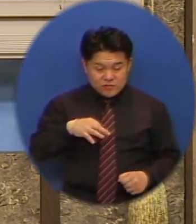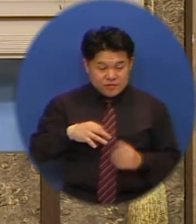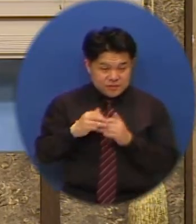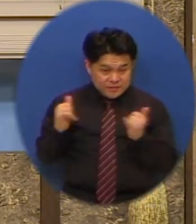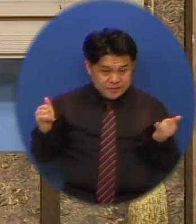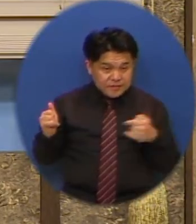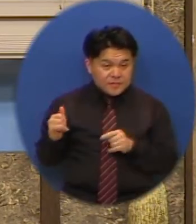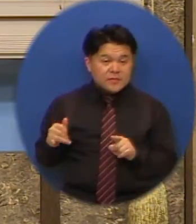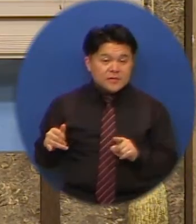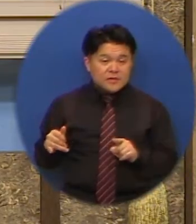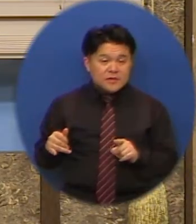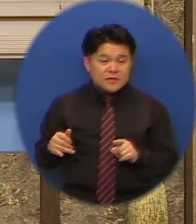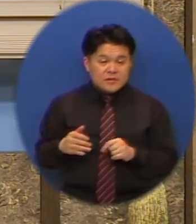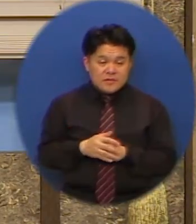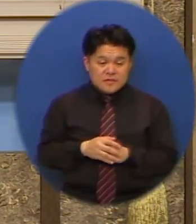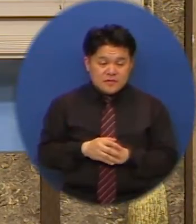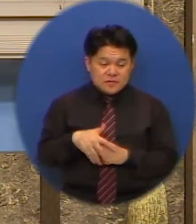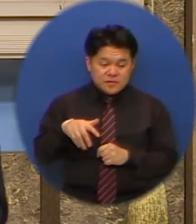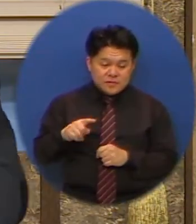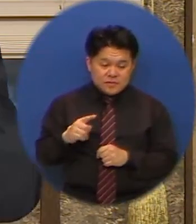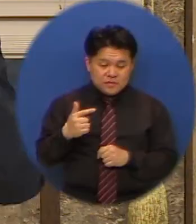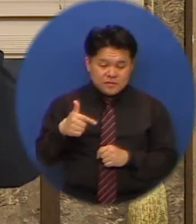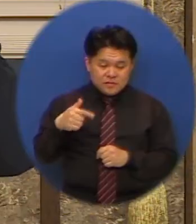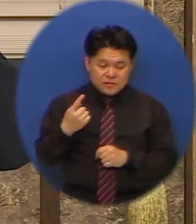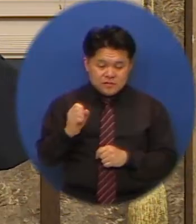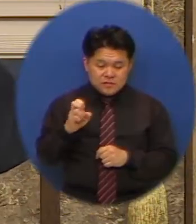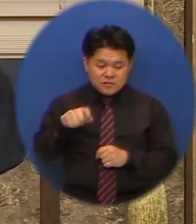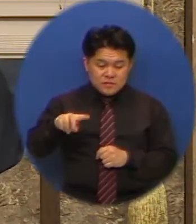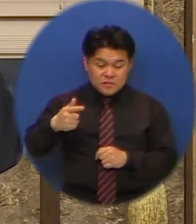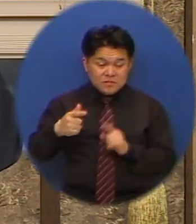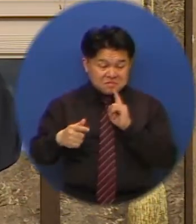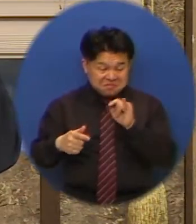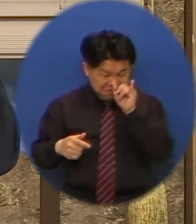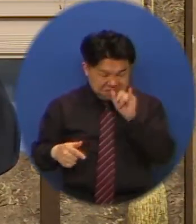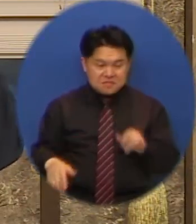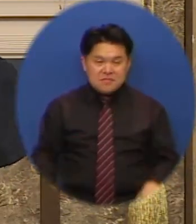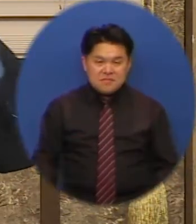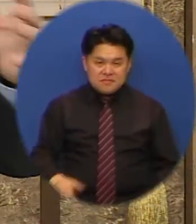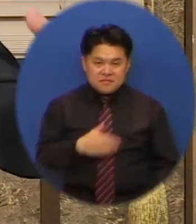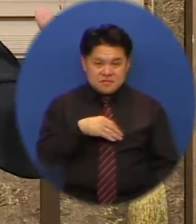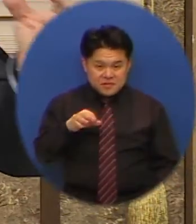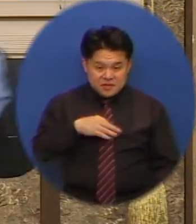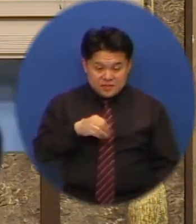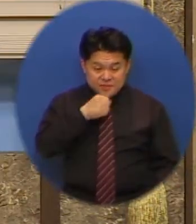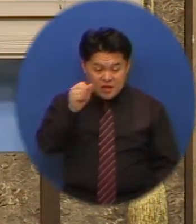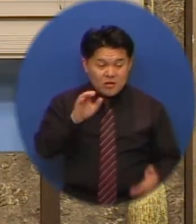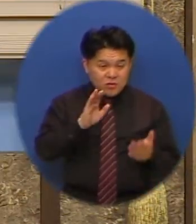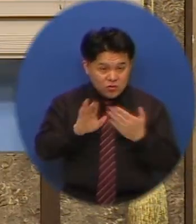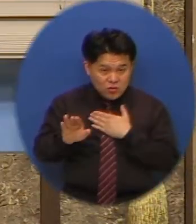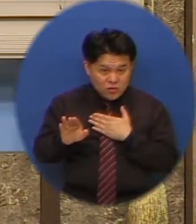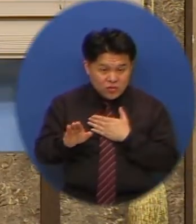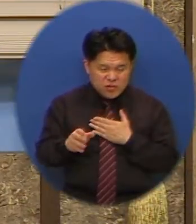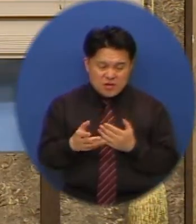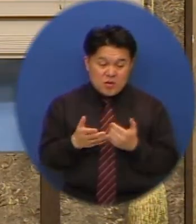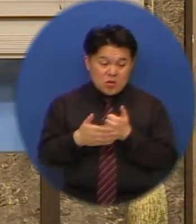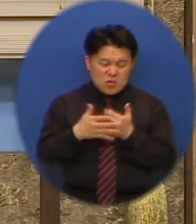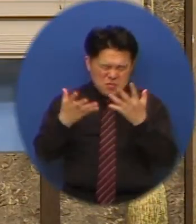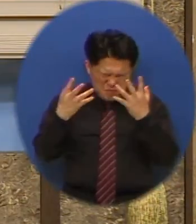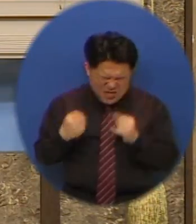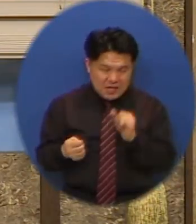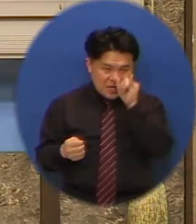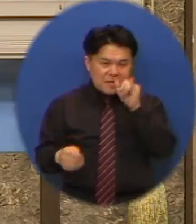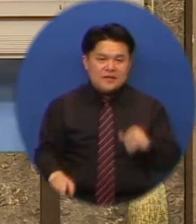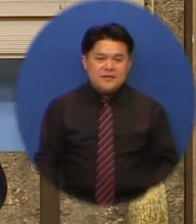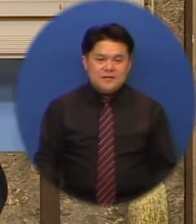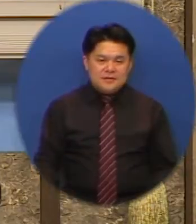수급자가 되면은 준공무원이라 그러거든요. 네. 기초생활 수급자가 됐다는 걸로 해서 수십 가지 이제 혜택이 오는 거예요. 예. 또